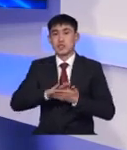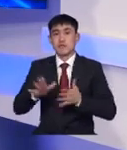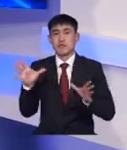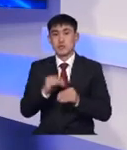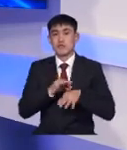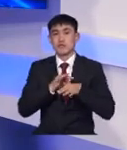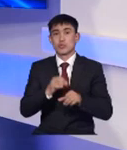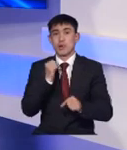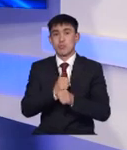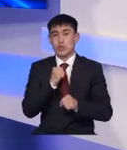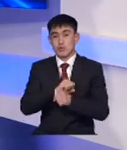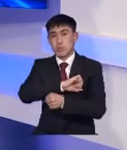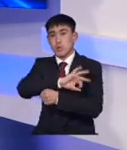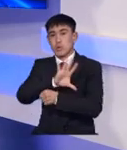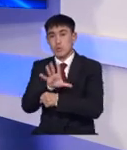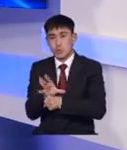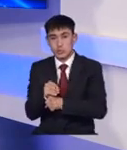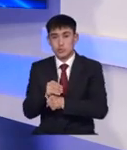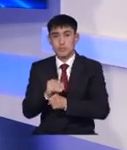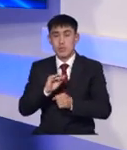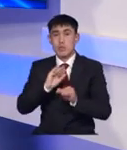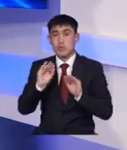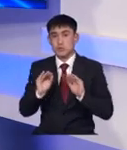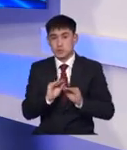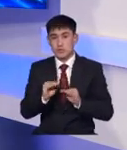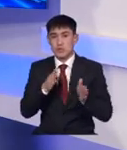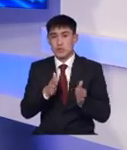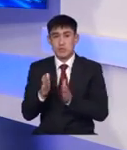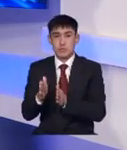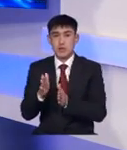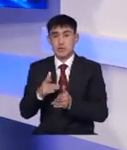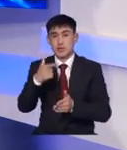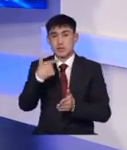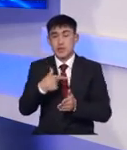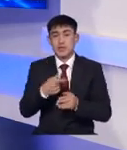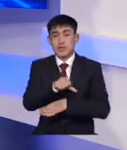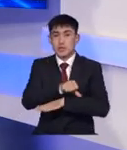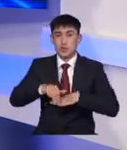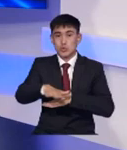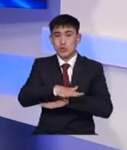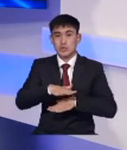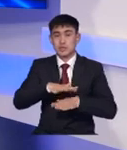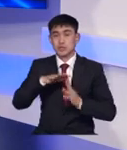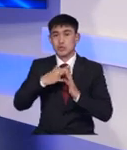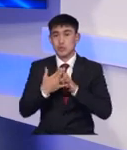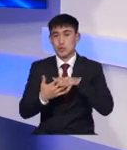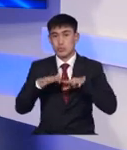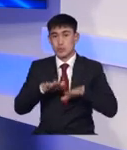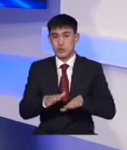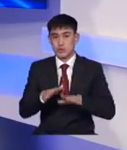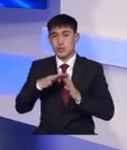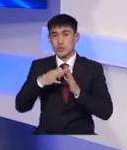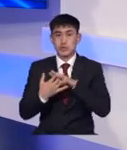повсеместно ведутся работы по облагораживанию, благоустройству и наведению порядка на прилегающих территориях населенных пунктов,